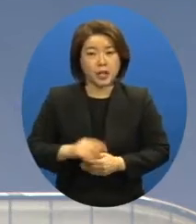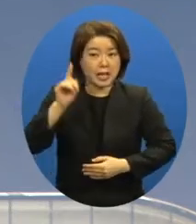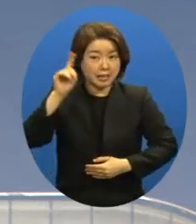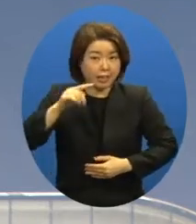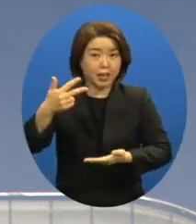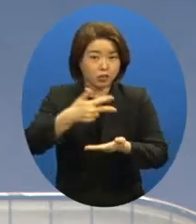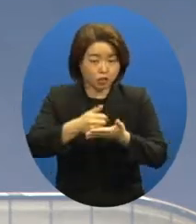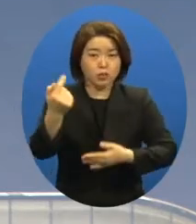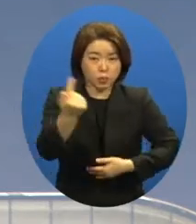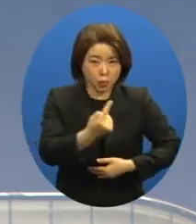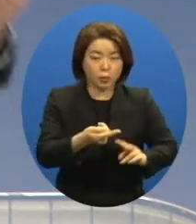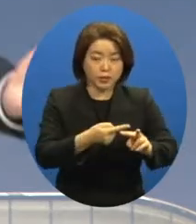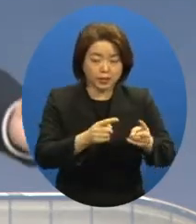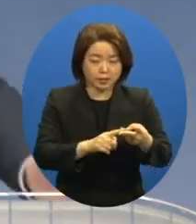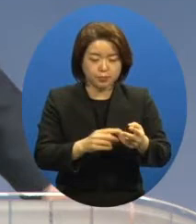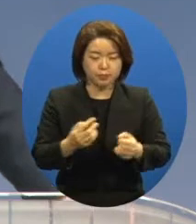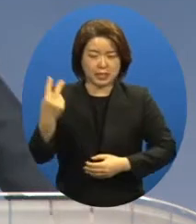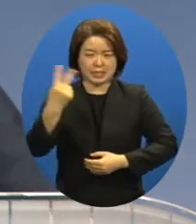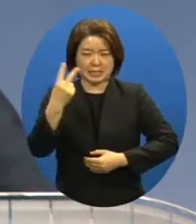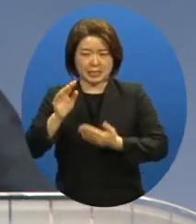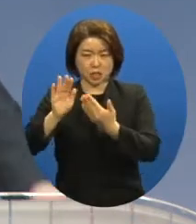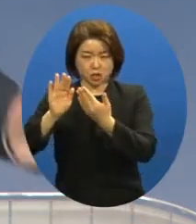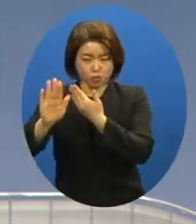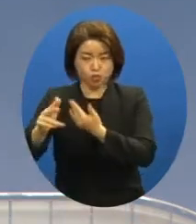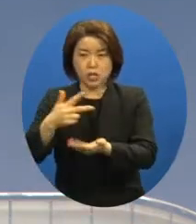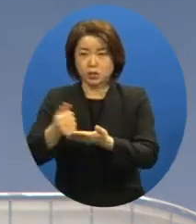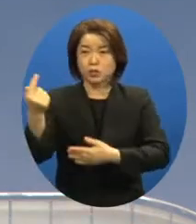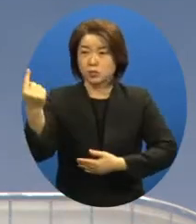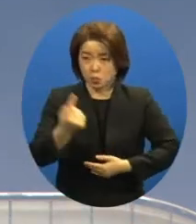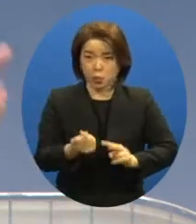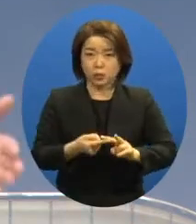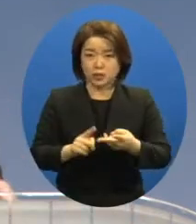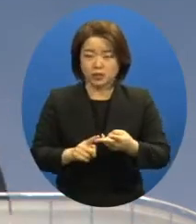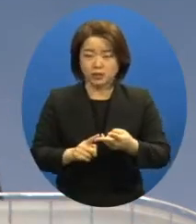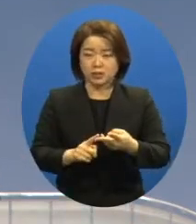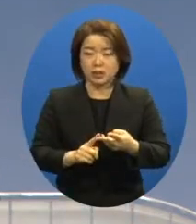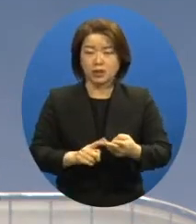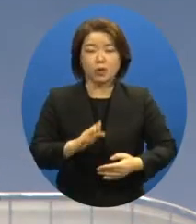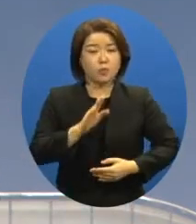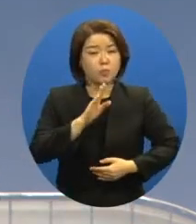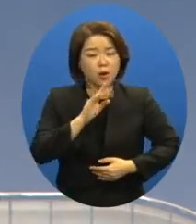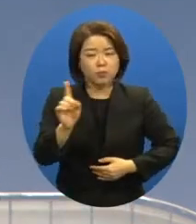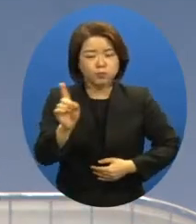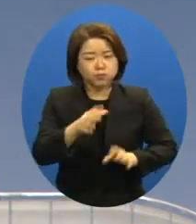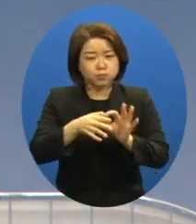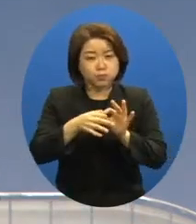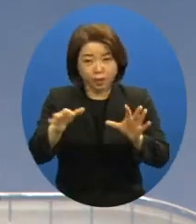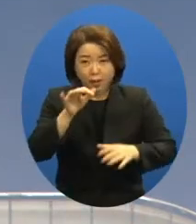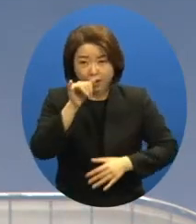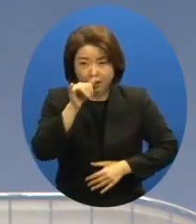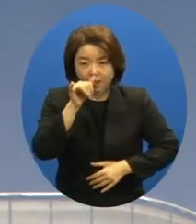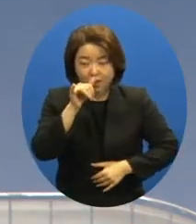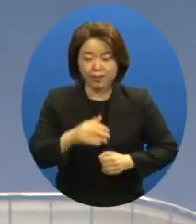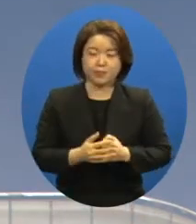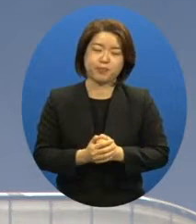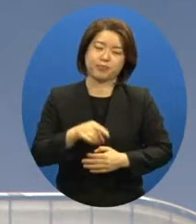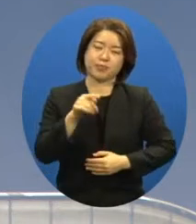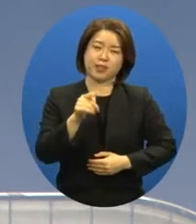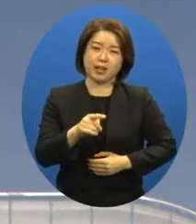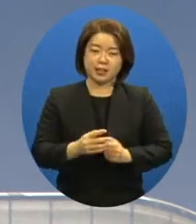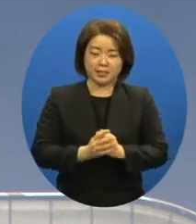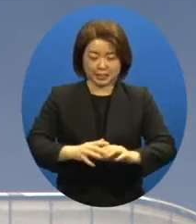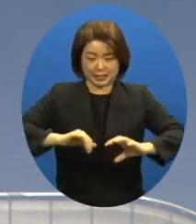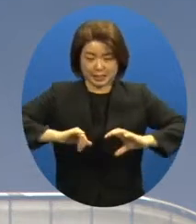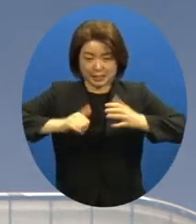오시든 2000년 뒤에 주님이 오시든 그게 사실 무슨 상관이 있습니까? 이